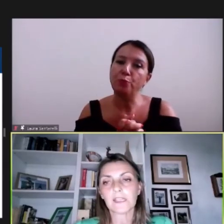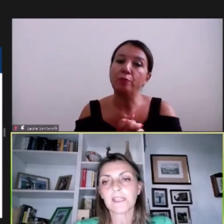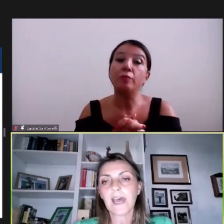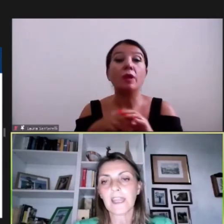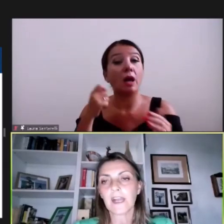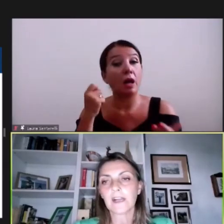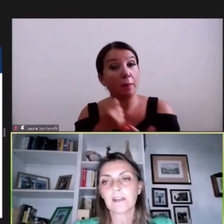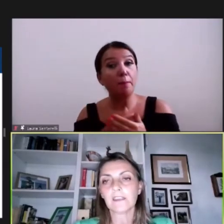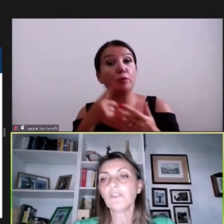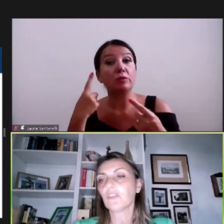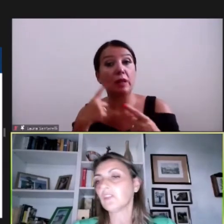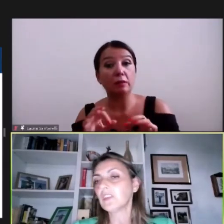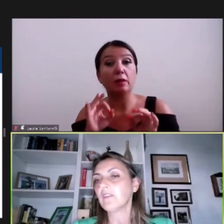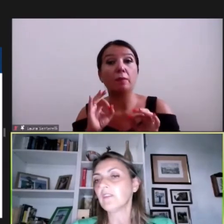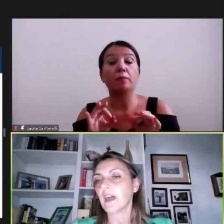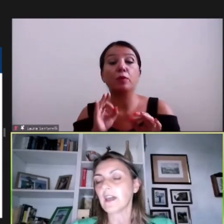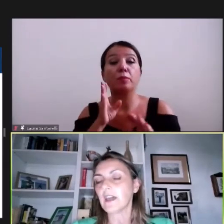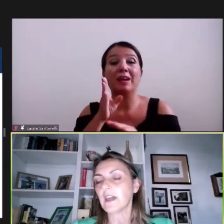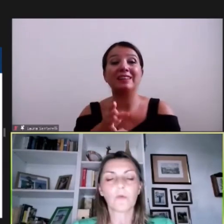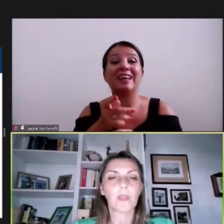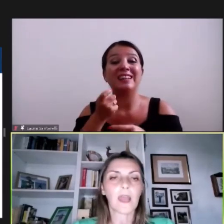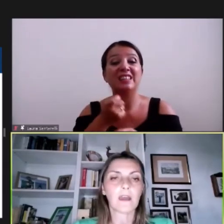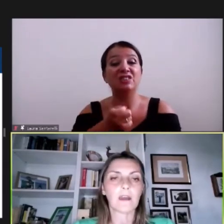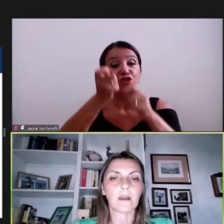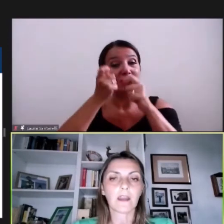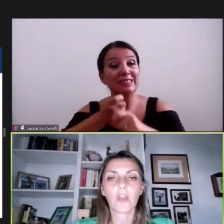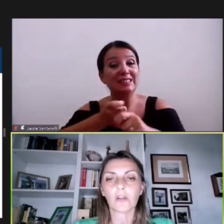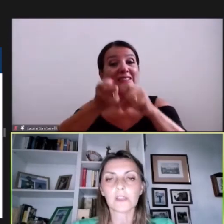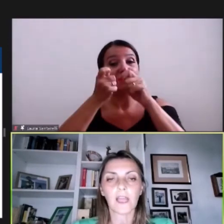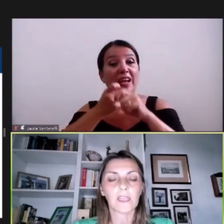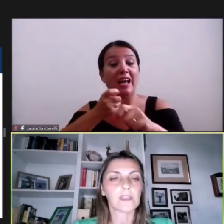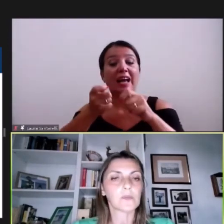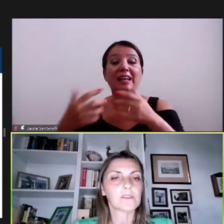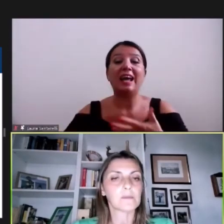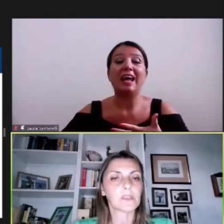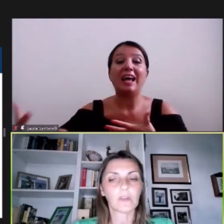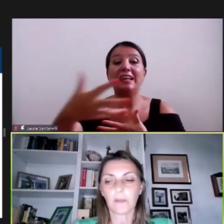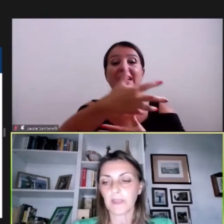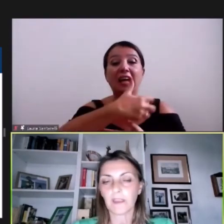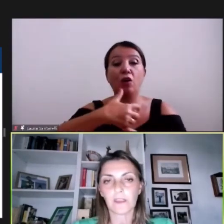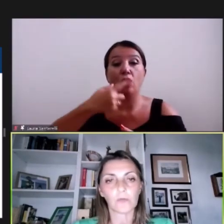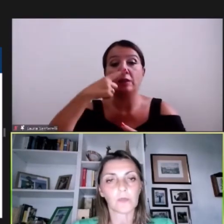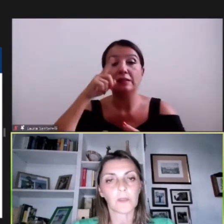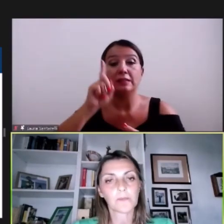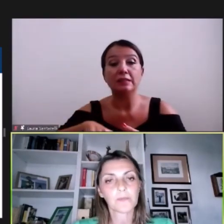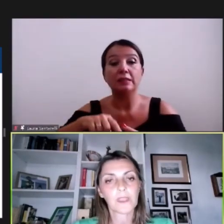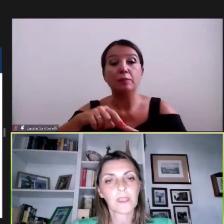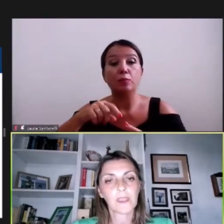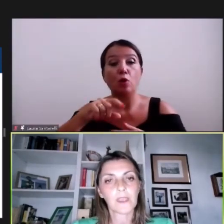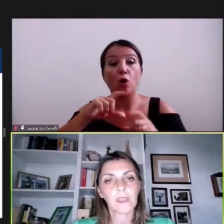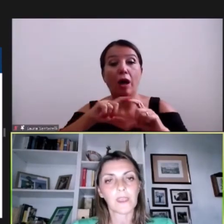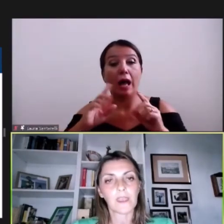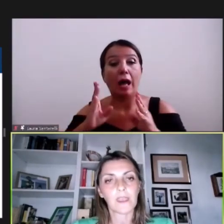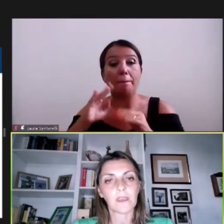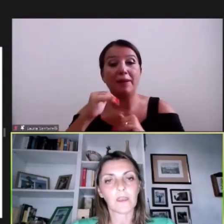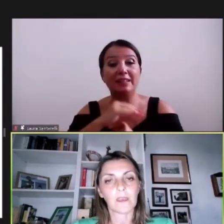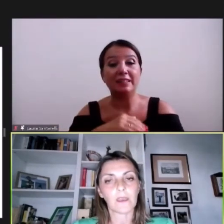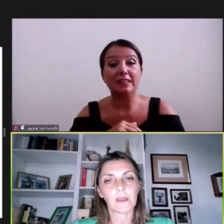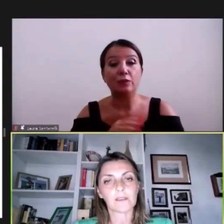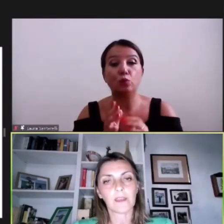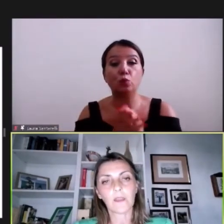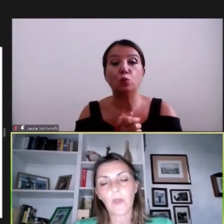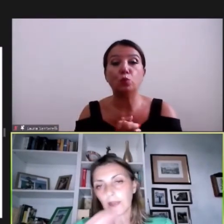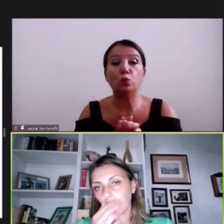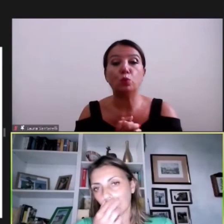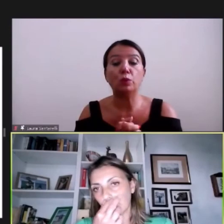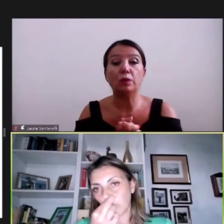fondamentale andare a incentivare una raccolta anche di queste piccole apparecchiature. E a